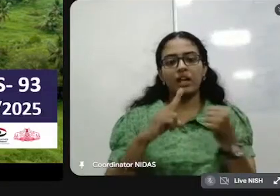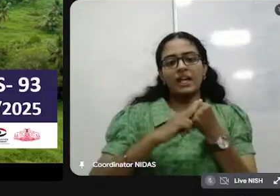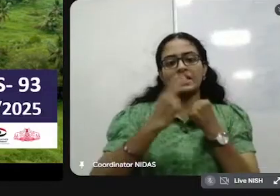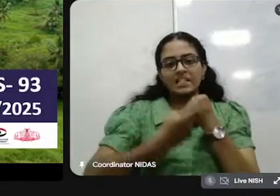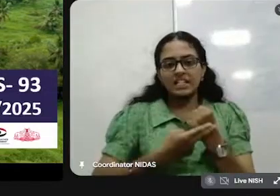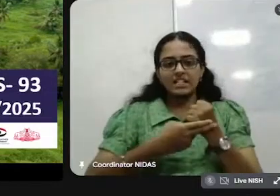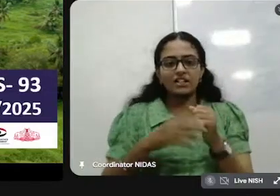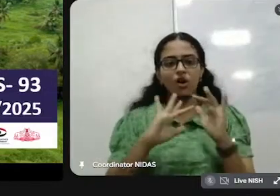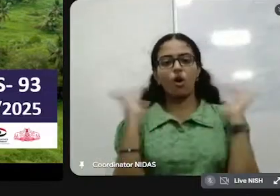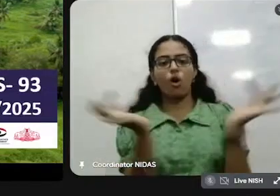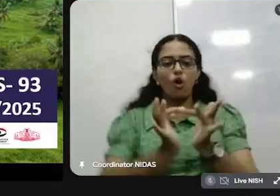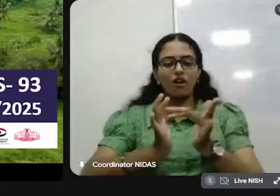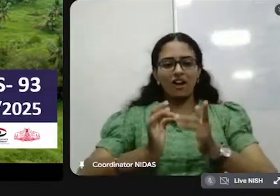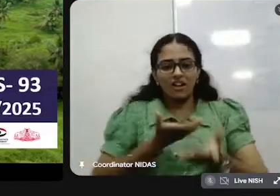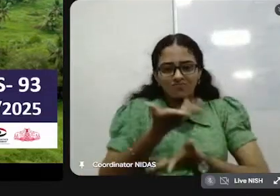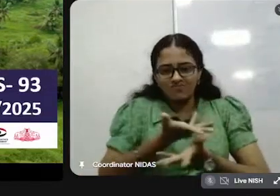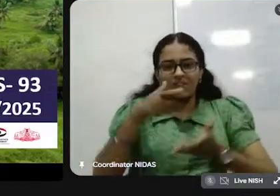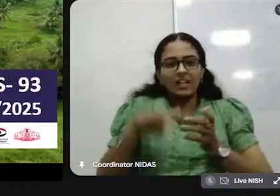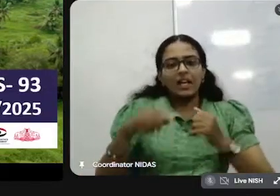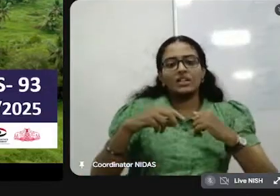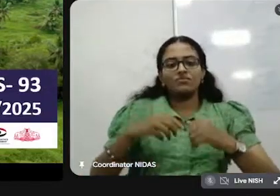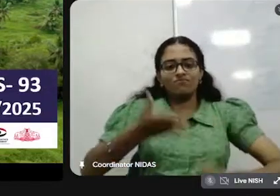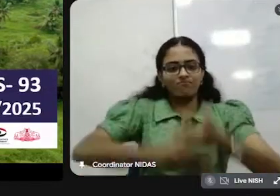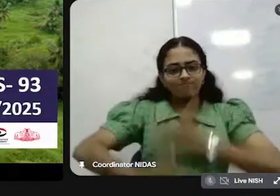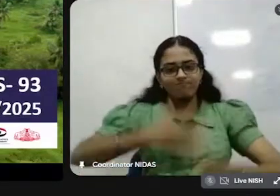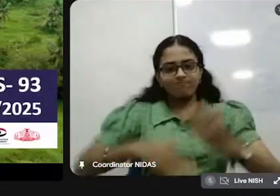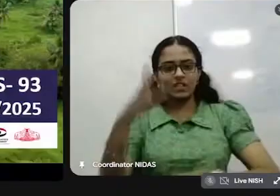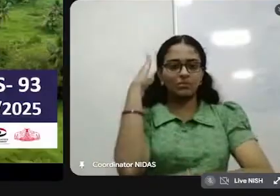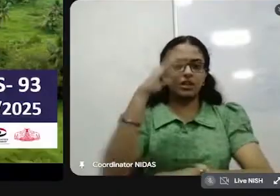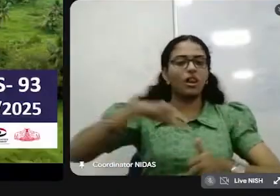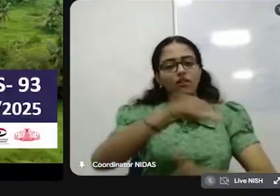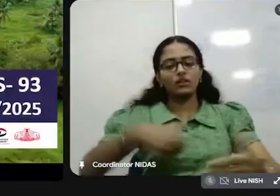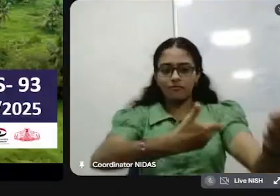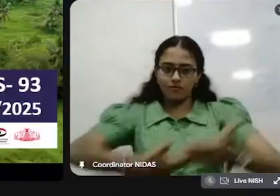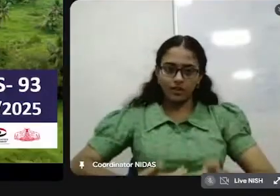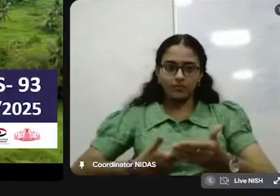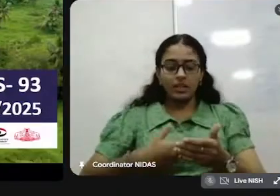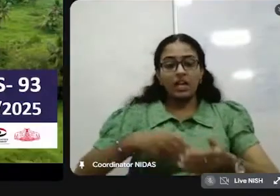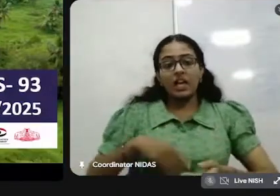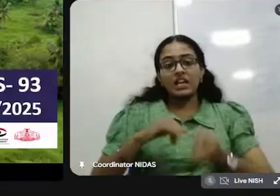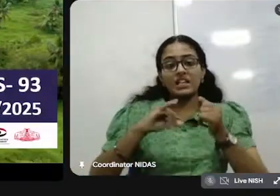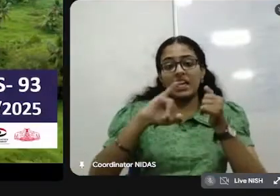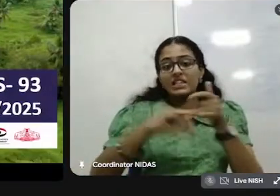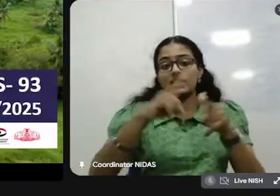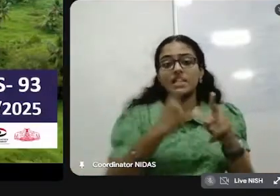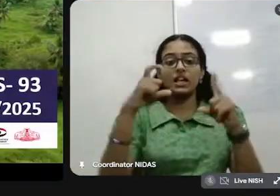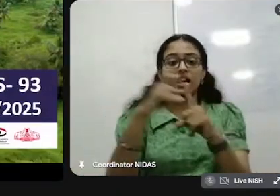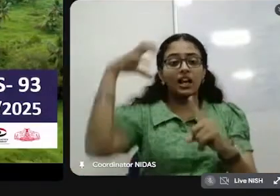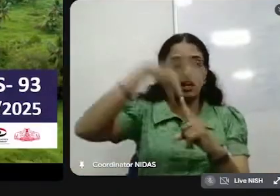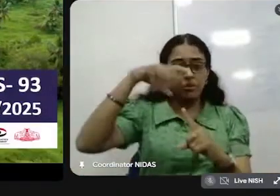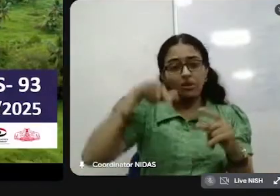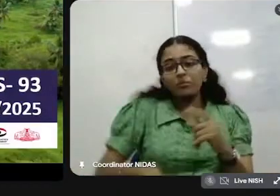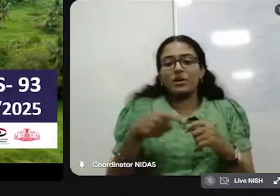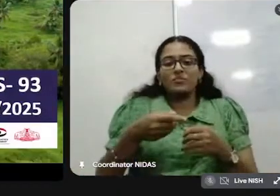ഓൺലൈൻ ഇന്ററാക്റ്റീവ് ഡിസബിലിറ്റി അവയർനെസ് സെമിനാറിലേക്ക് ഏവർക്കും സ്വാഗതം. സാമൂഹ്യനീതി വകുപ്പും നിഷും സംയുക്തമായി